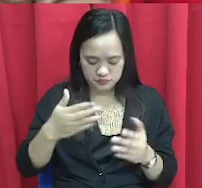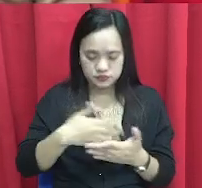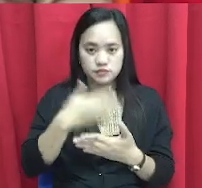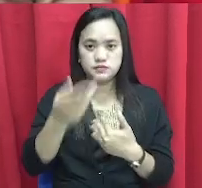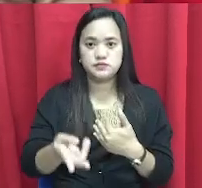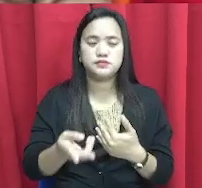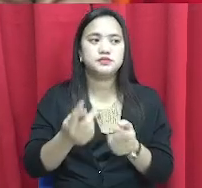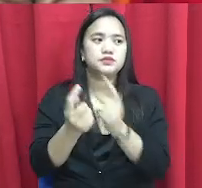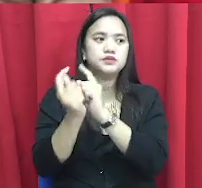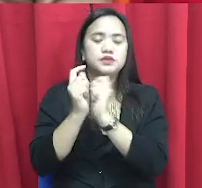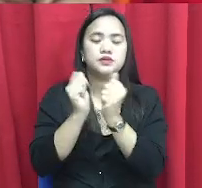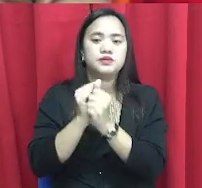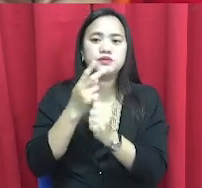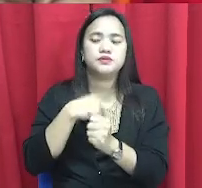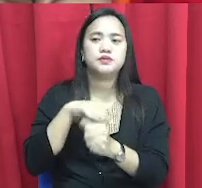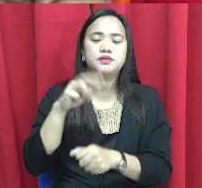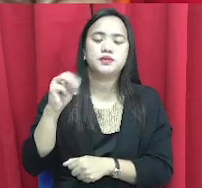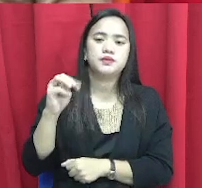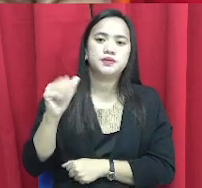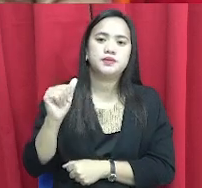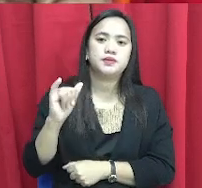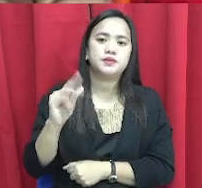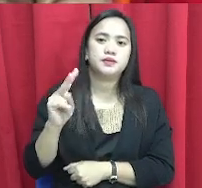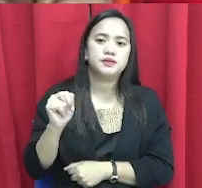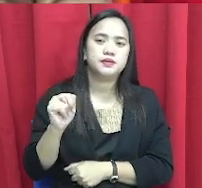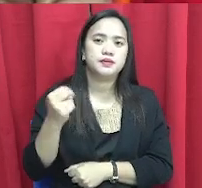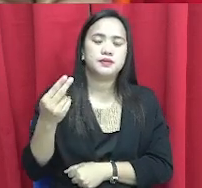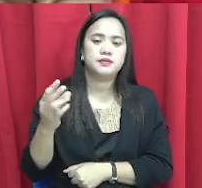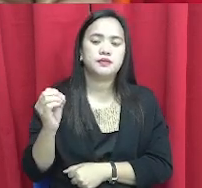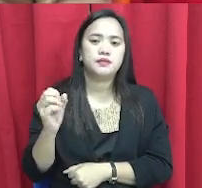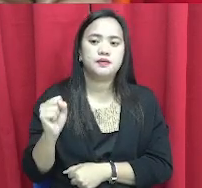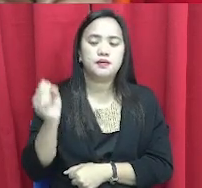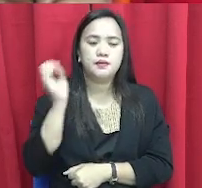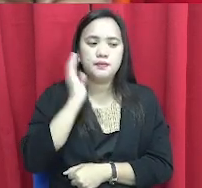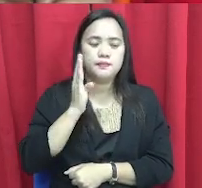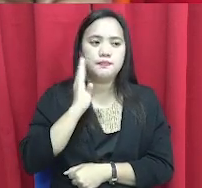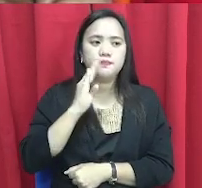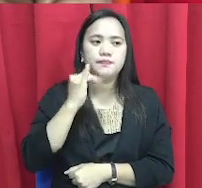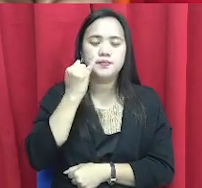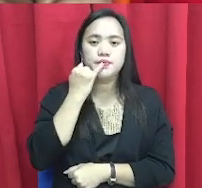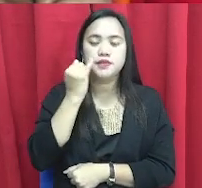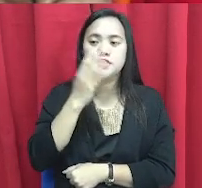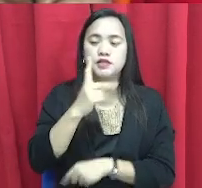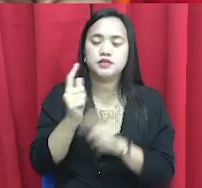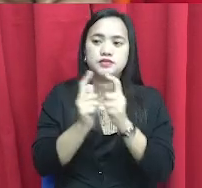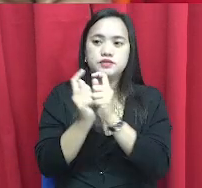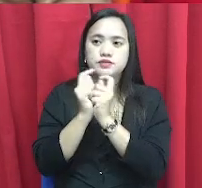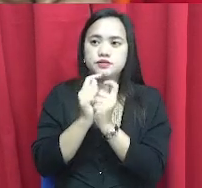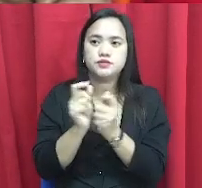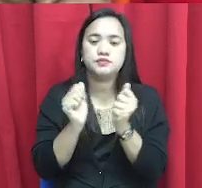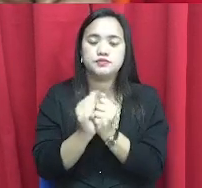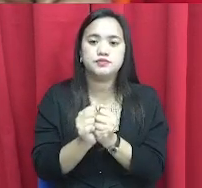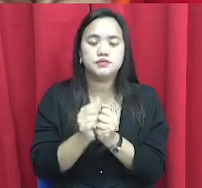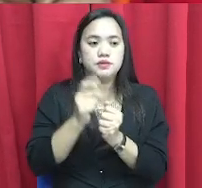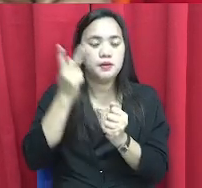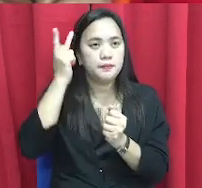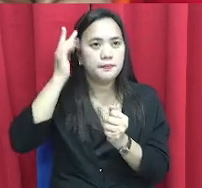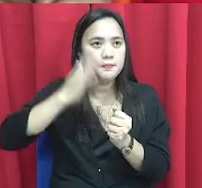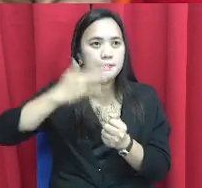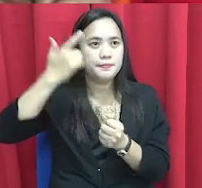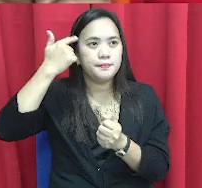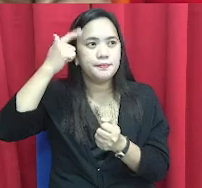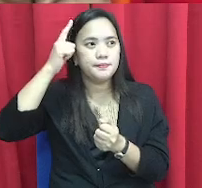makakasama na po natin ang mga main host sir Joo sir Rudy and sir Noel and of course ganun din po ang atin pong mahal Pastor ay